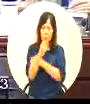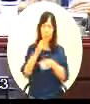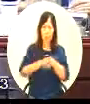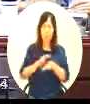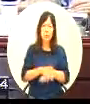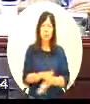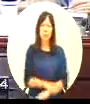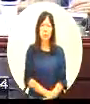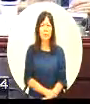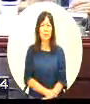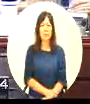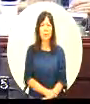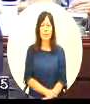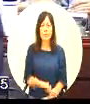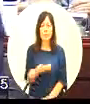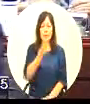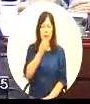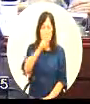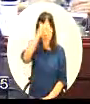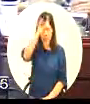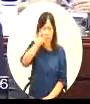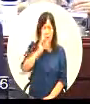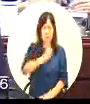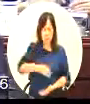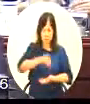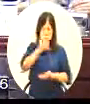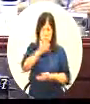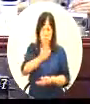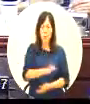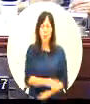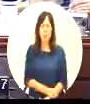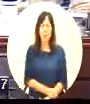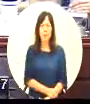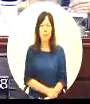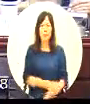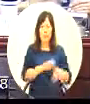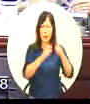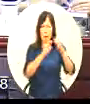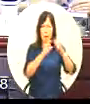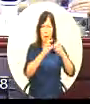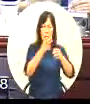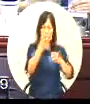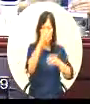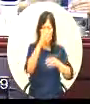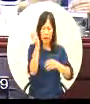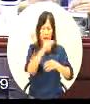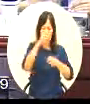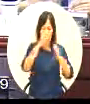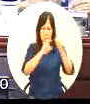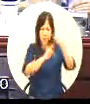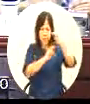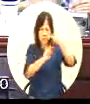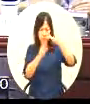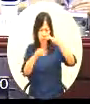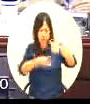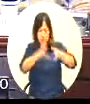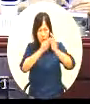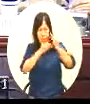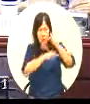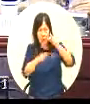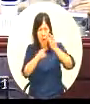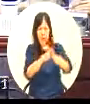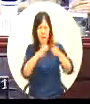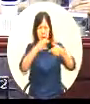力。那刚刚高演特别提到，就是高铁桥下的这个道路，从仁